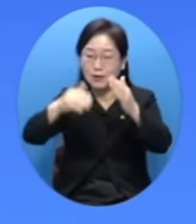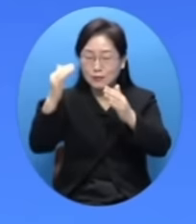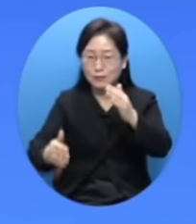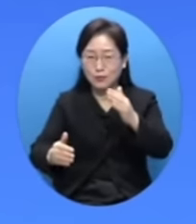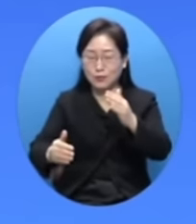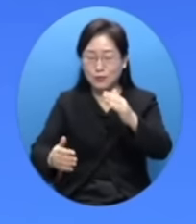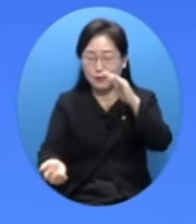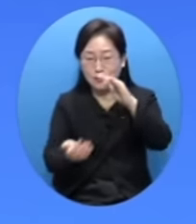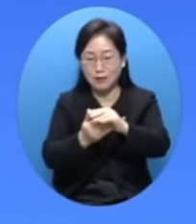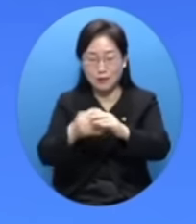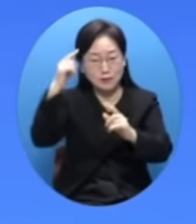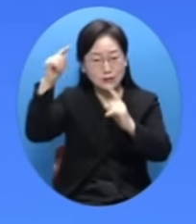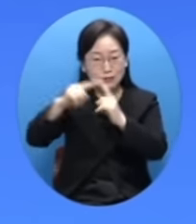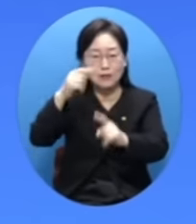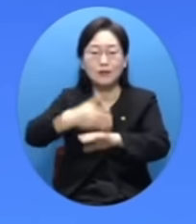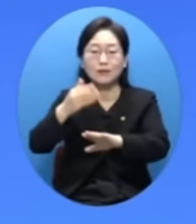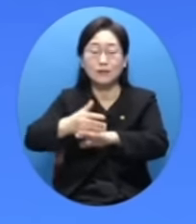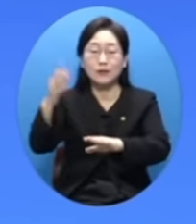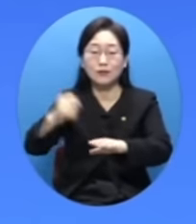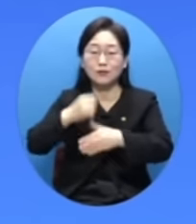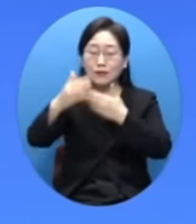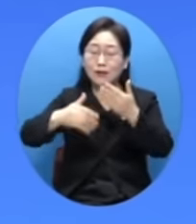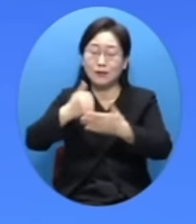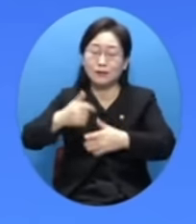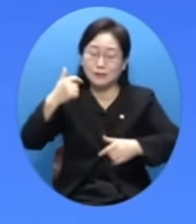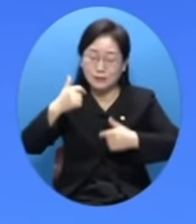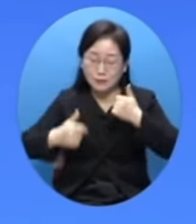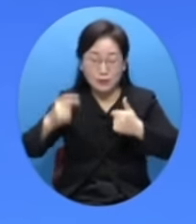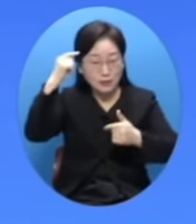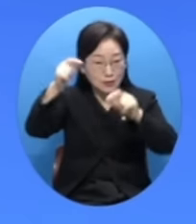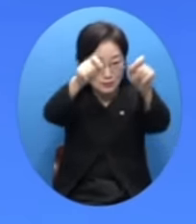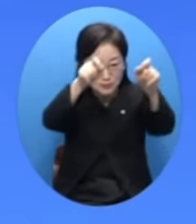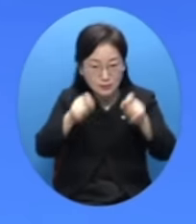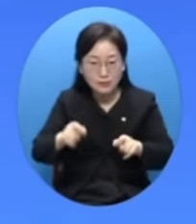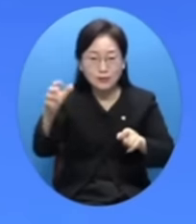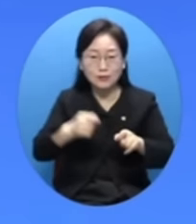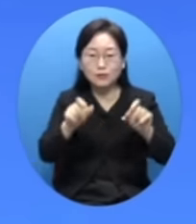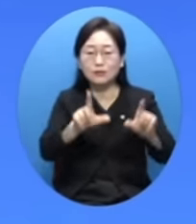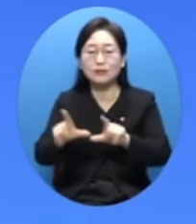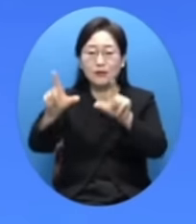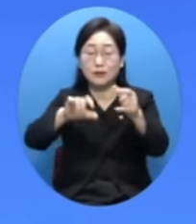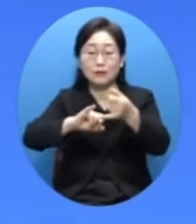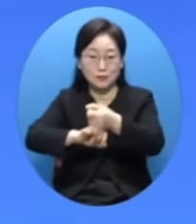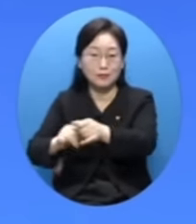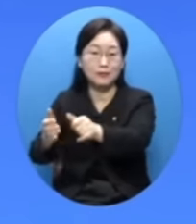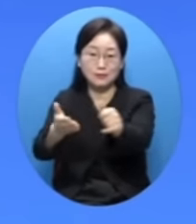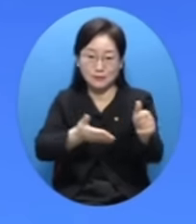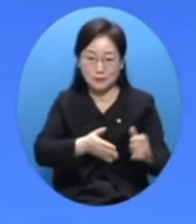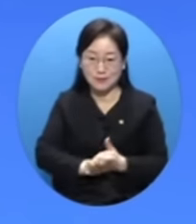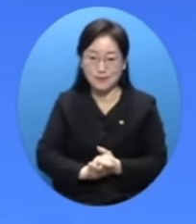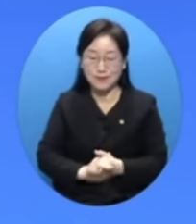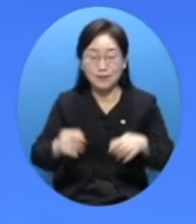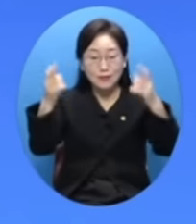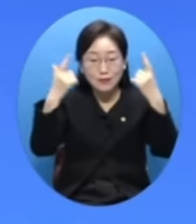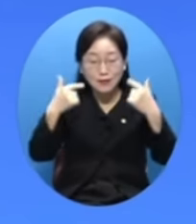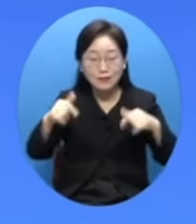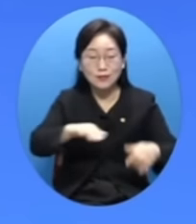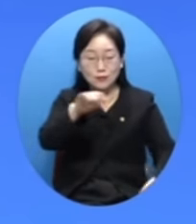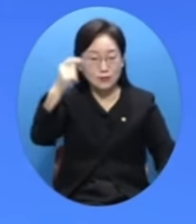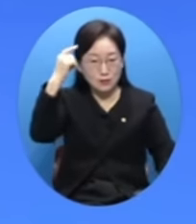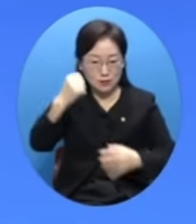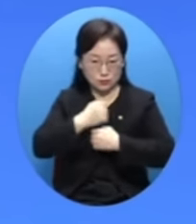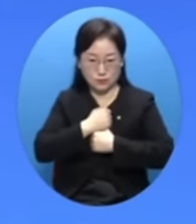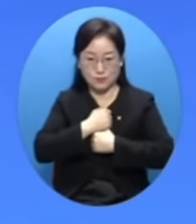감사로 보장해서 하나님이 기뻐하시는 생각만 하며 살아가는 주님의 귀한 자녀가 되야 할 것입니다 아멘 언제나 우리의 생각을 지켜야